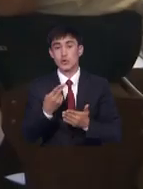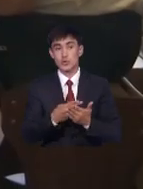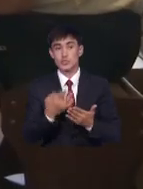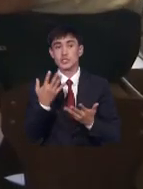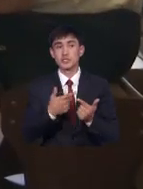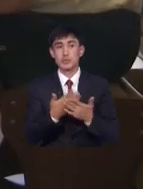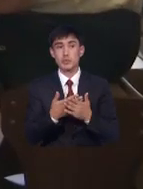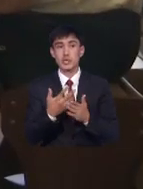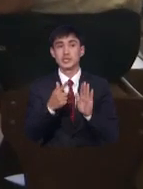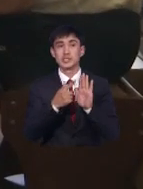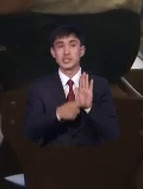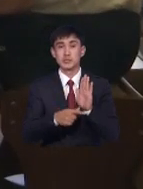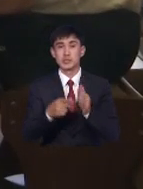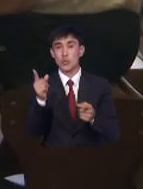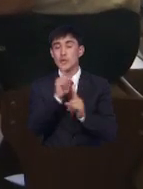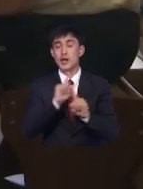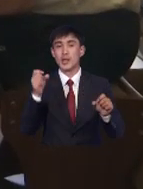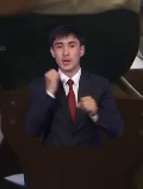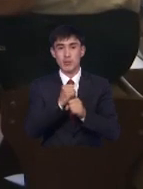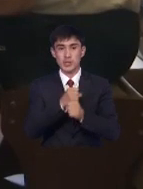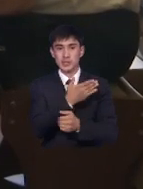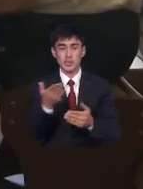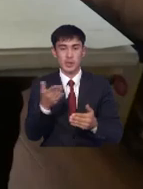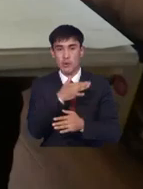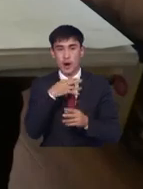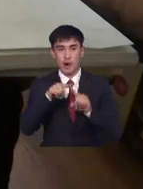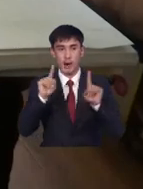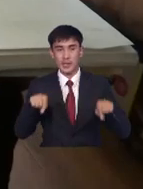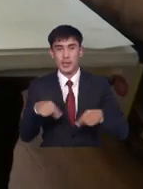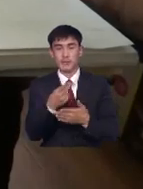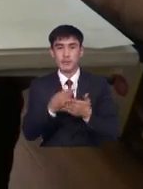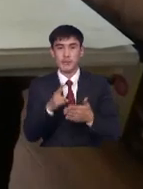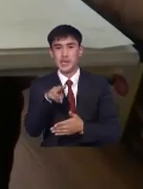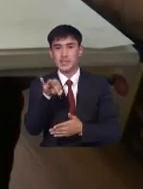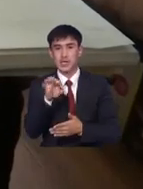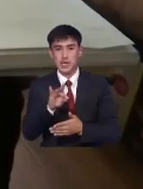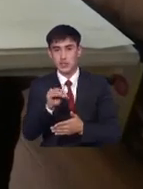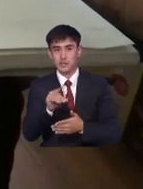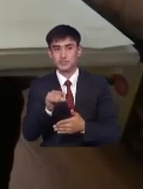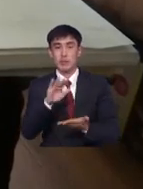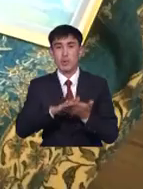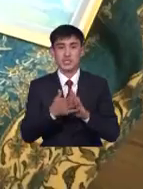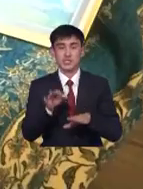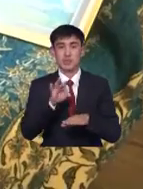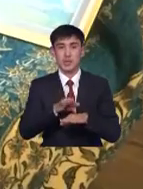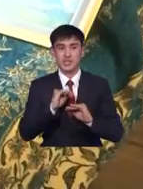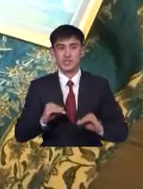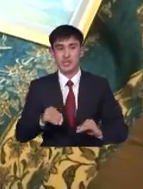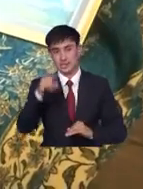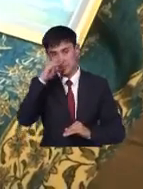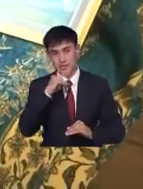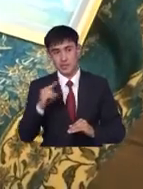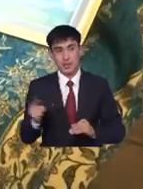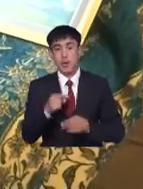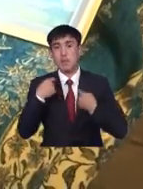насчитывается более семидесяти уникальных работ среди них немало портретов и пейзажей зная положение больных детей в Казахстане мастер кисти